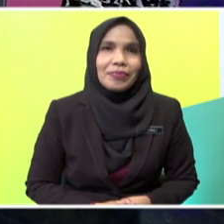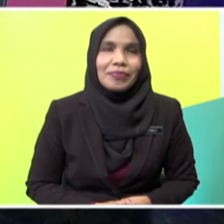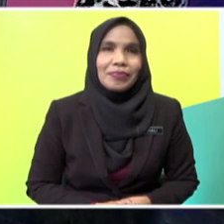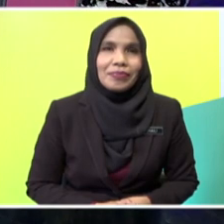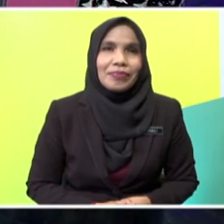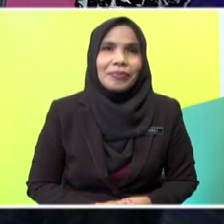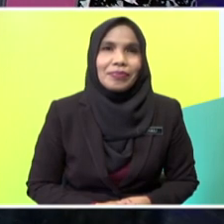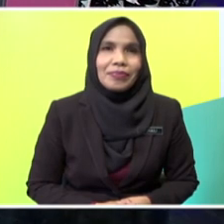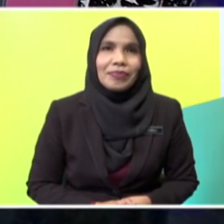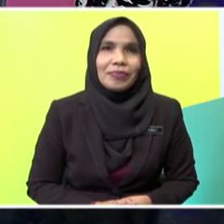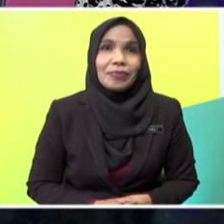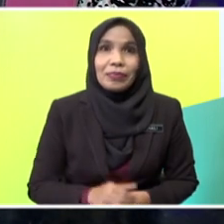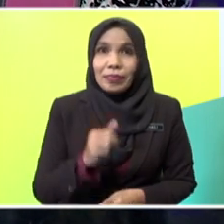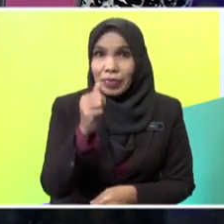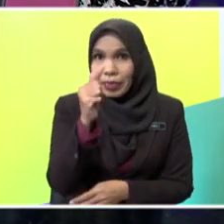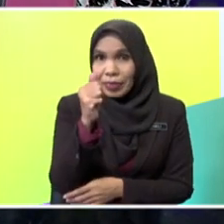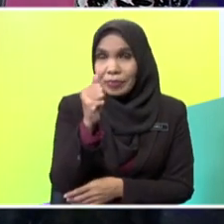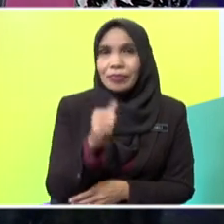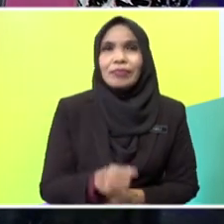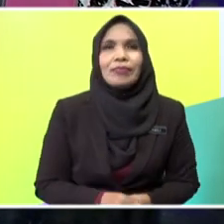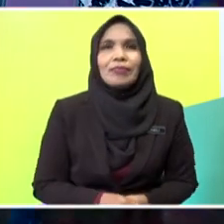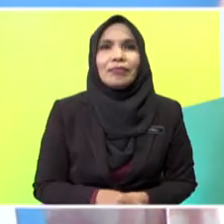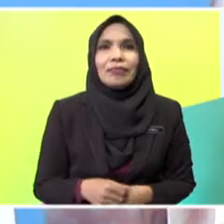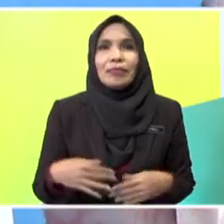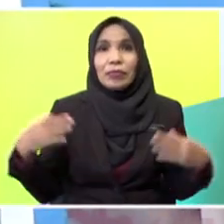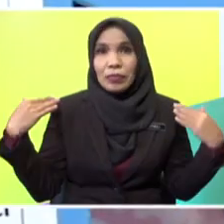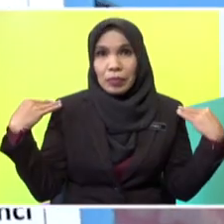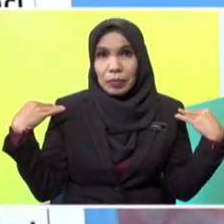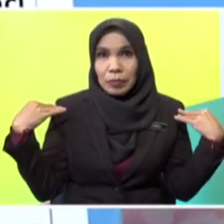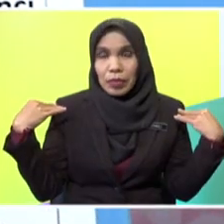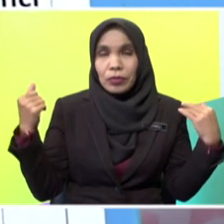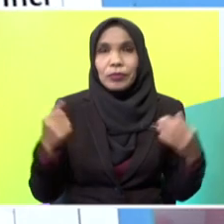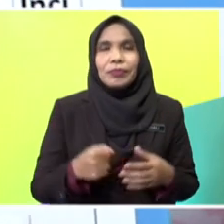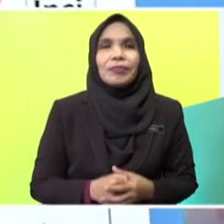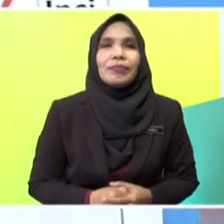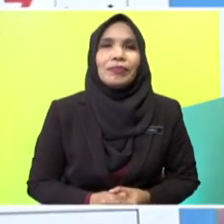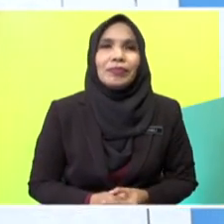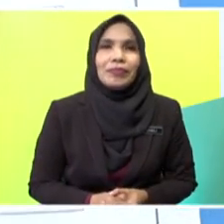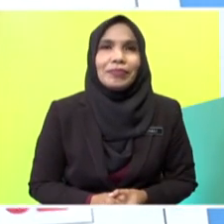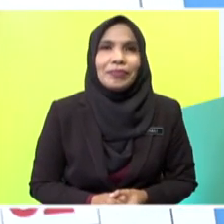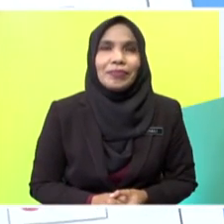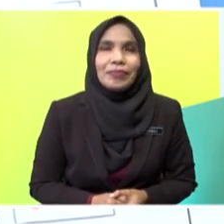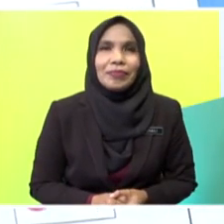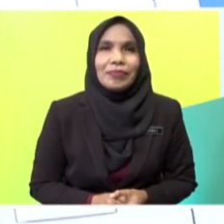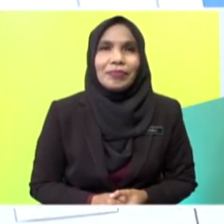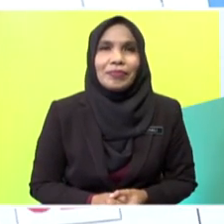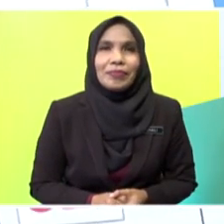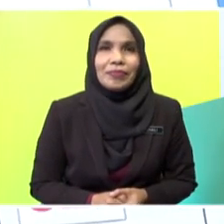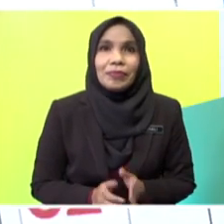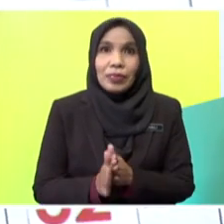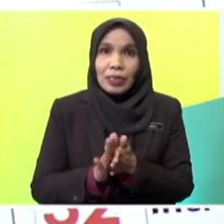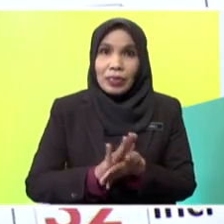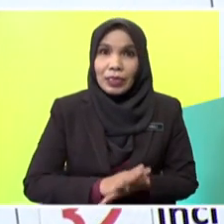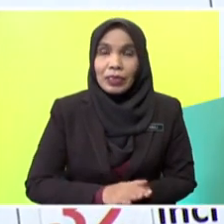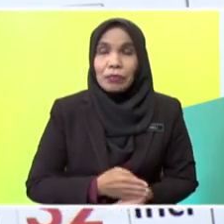Rina tengok A itu apa, Rina? A adalah bahu, cikgu. Ya, dia A ialah bahu. Jadi bagi memudahkan,